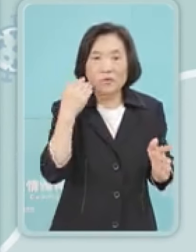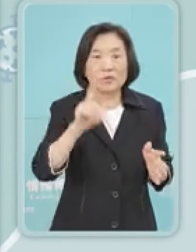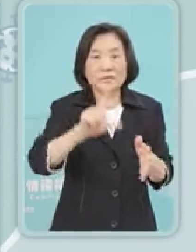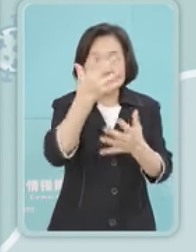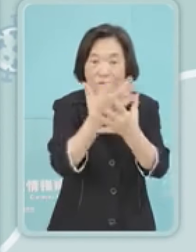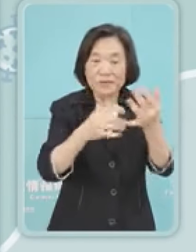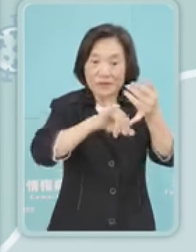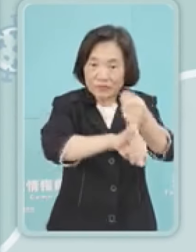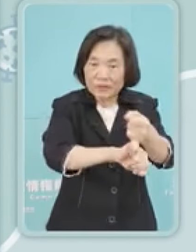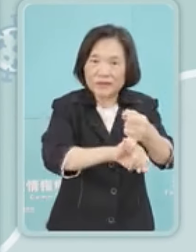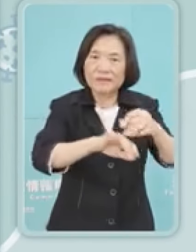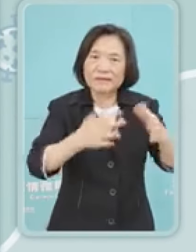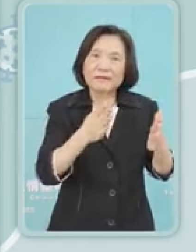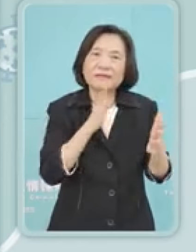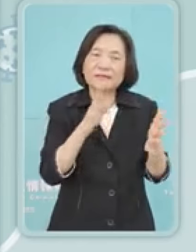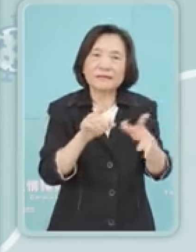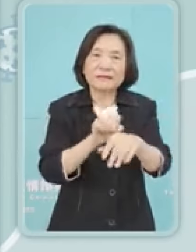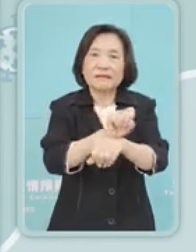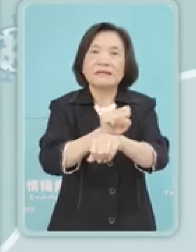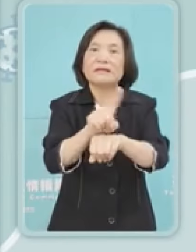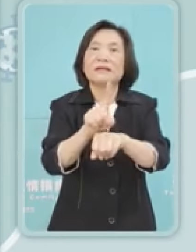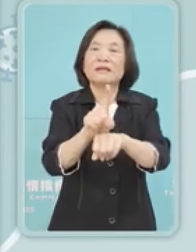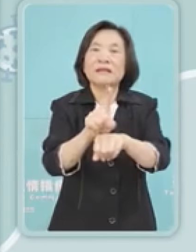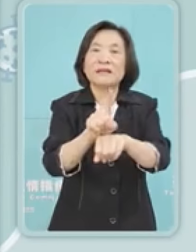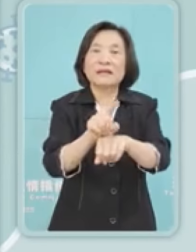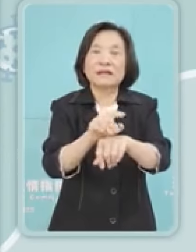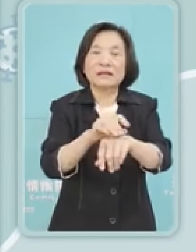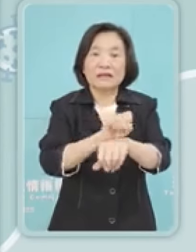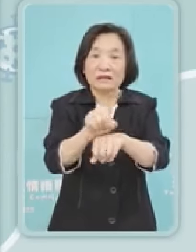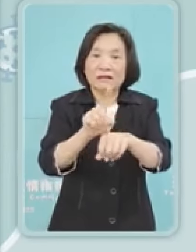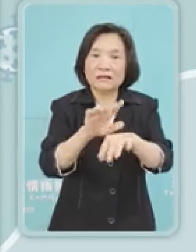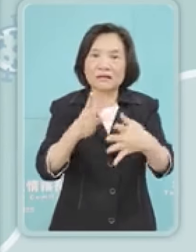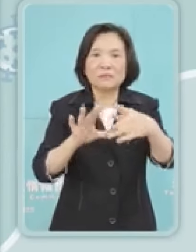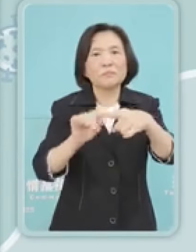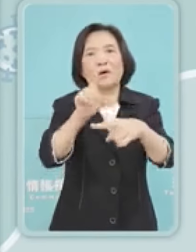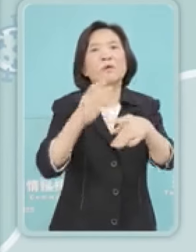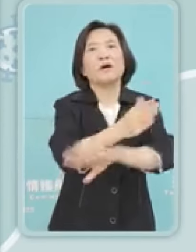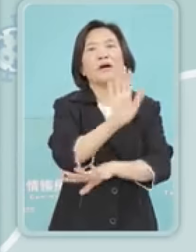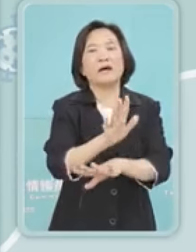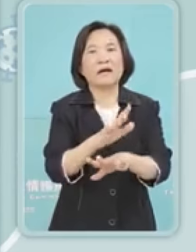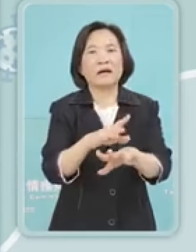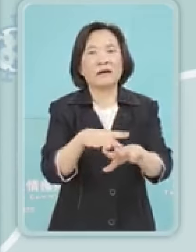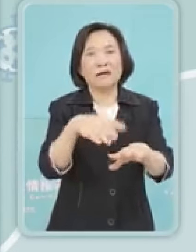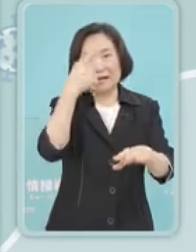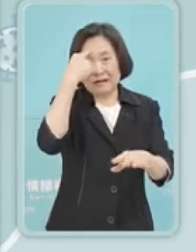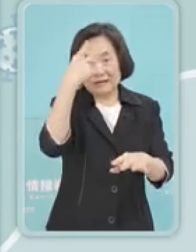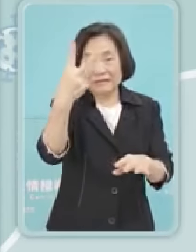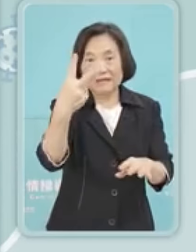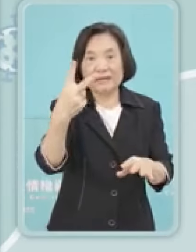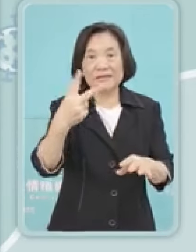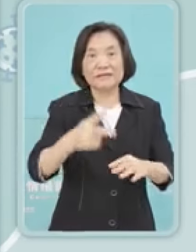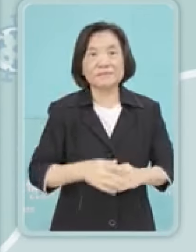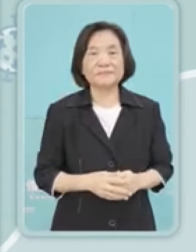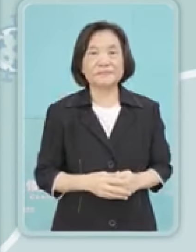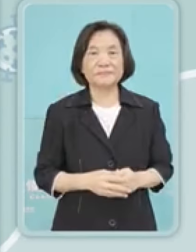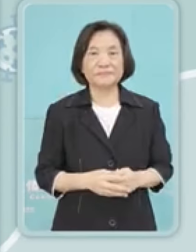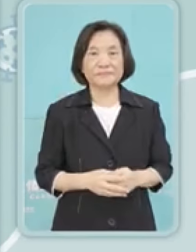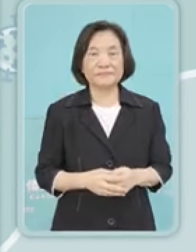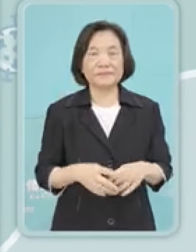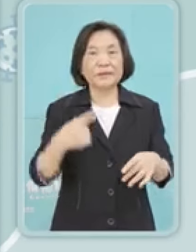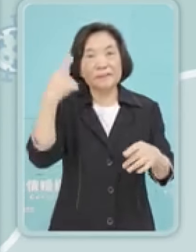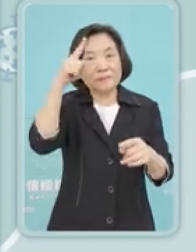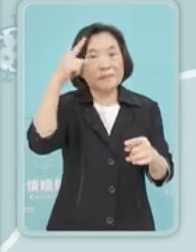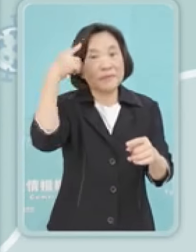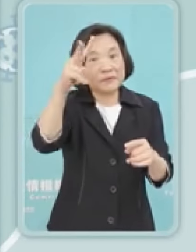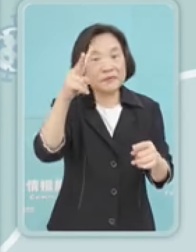预约的哈，大概前一个钟头就已经超过60%的。啊，因为我们有2天的时间，你知道哈，所以我们在明天、